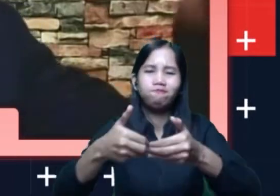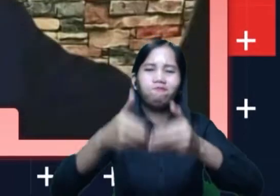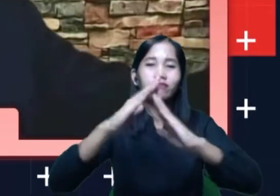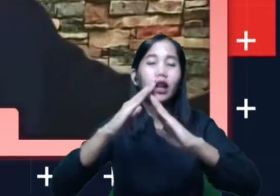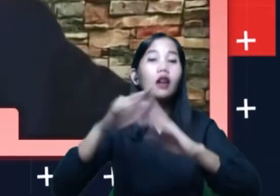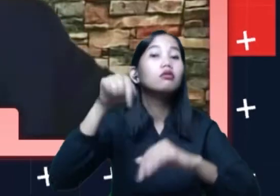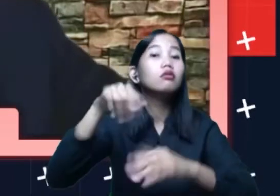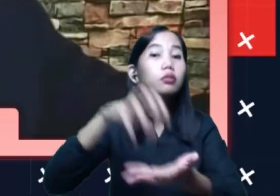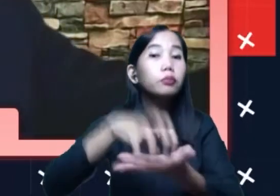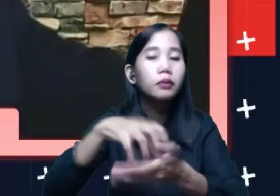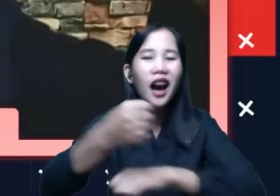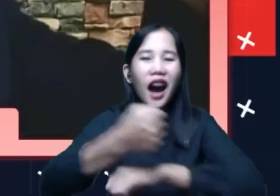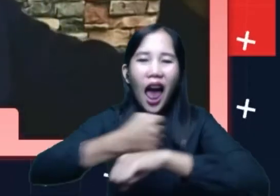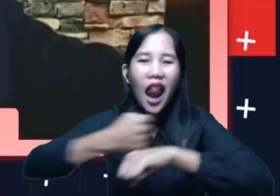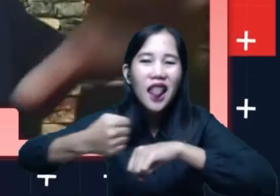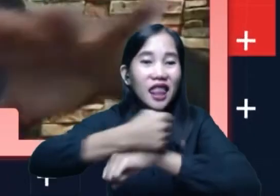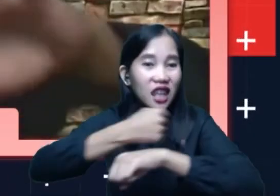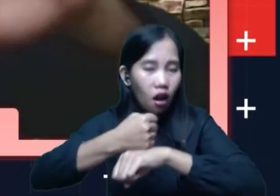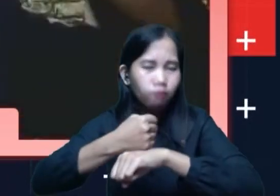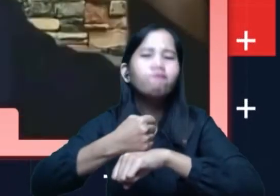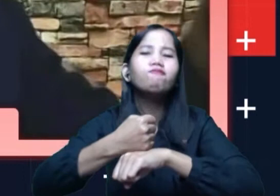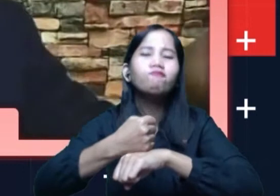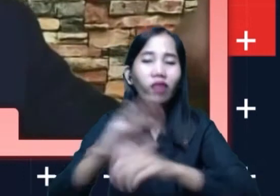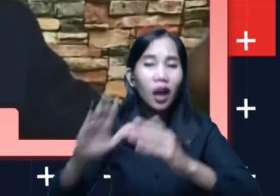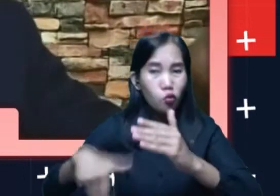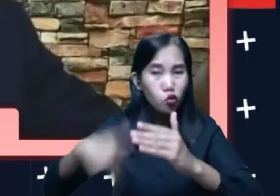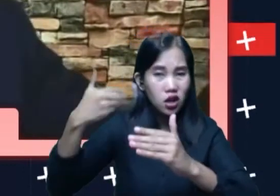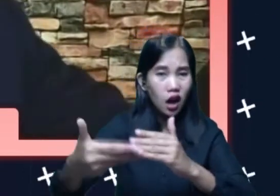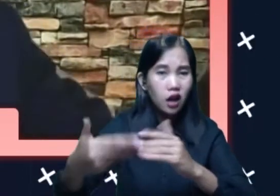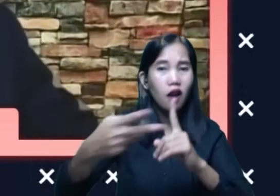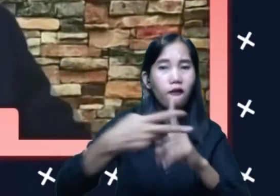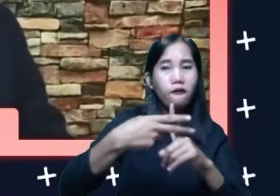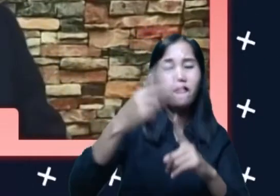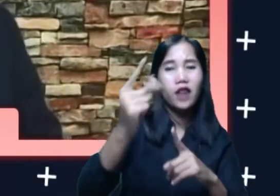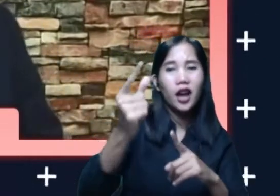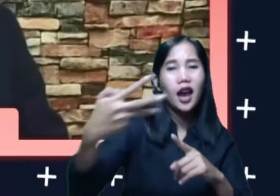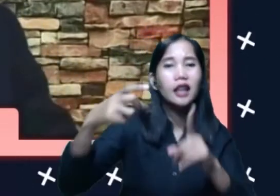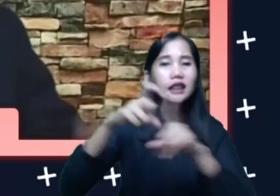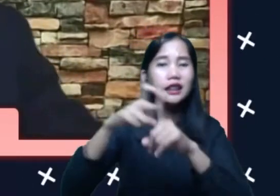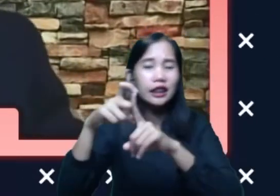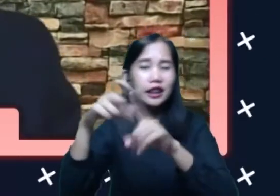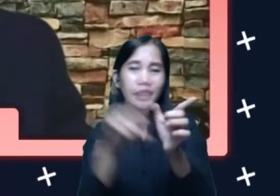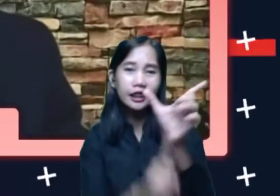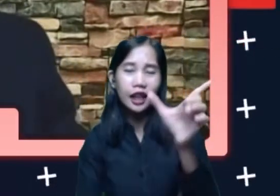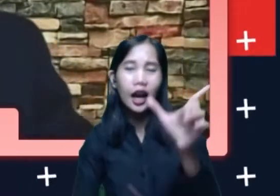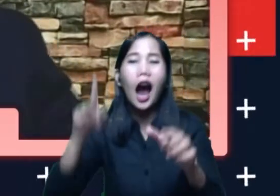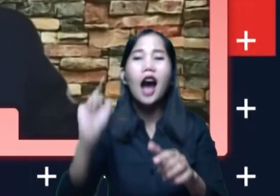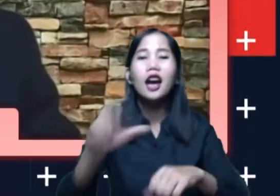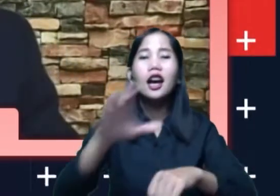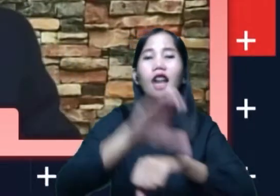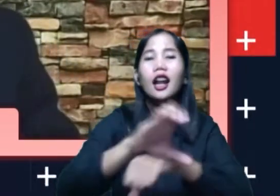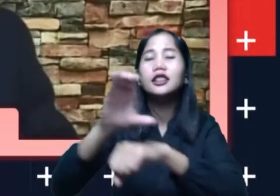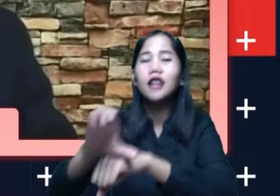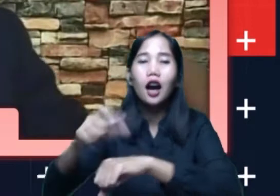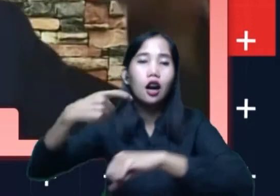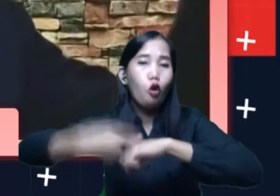gereja di Tesalonika, gereja di Filipi, banyak, dan itu gereja-gereja kecil, ya. Ada gereja di Kreta, namanya suatu